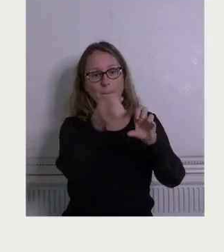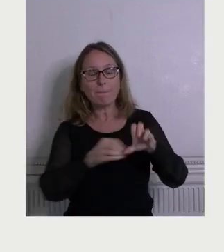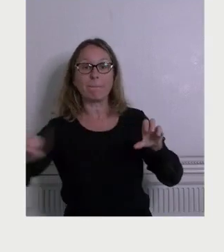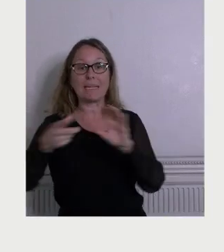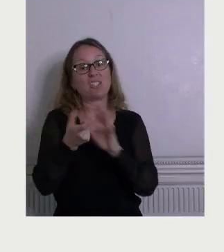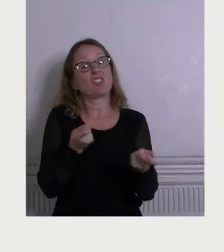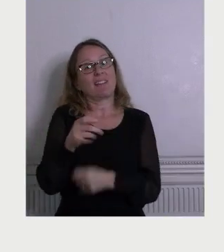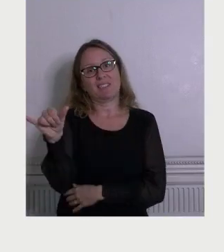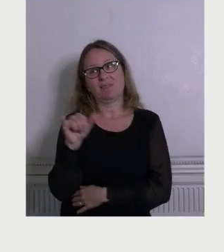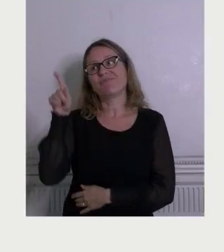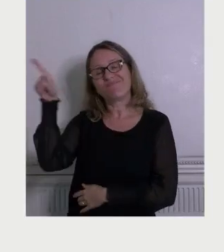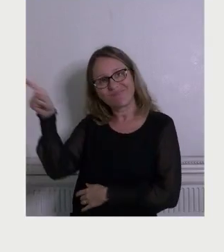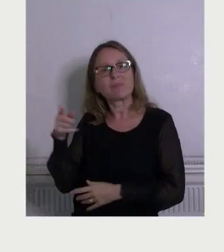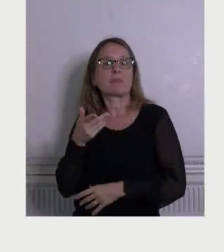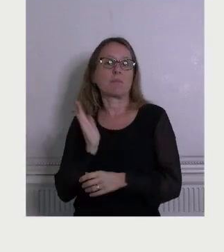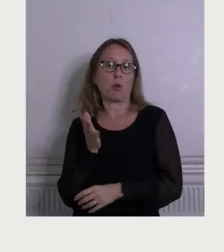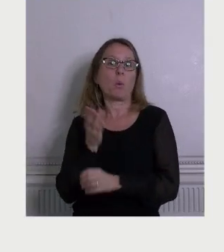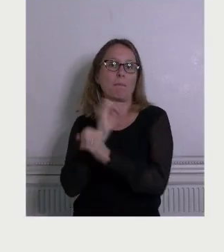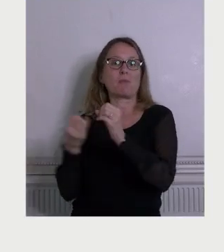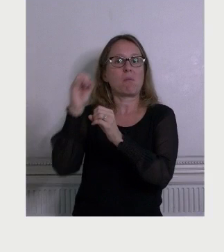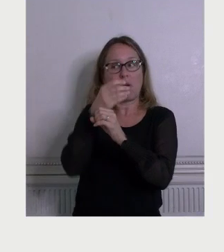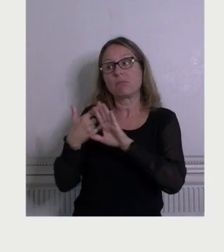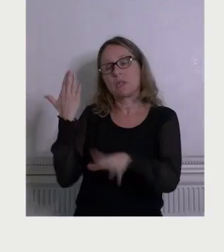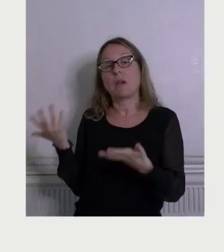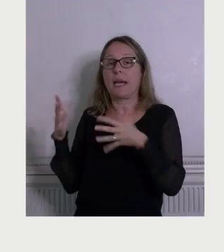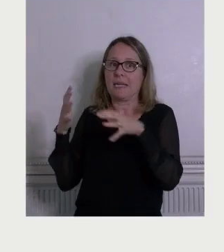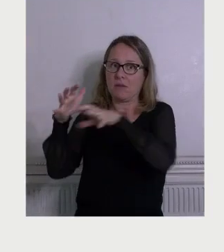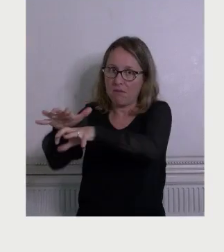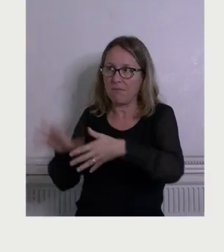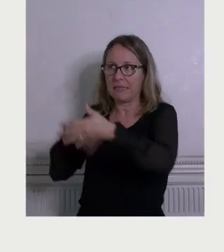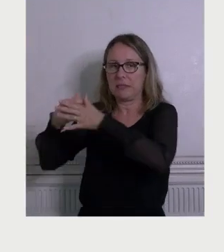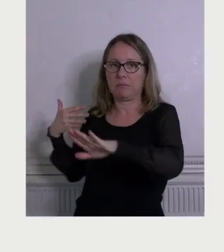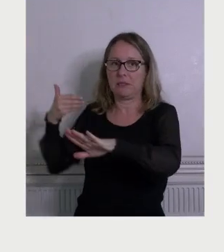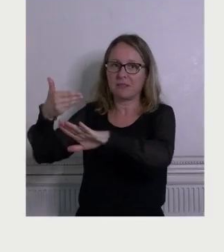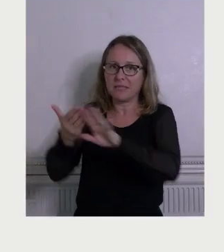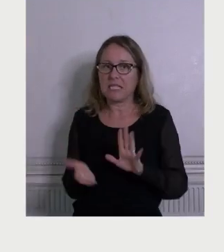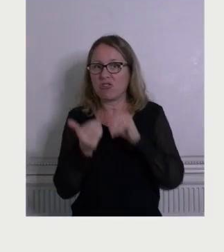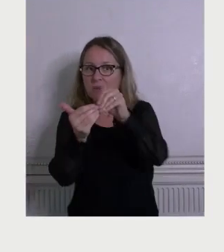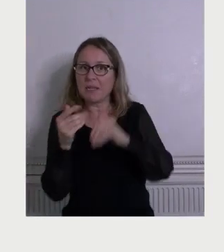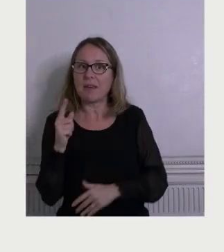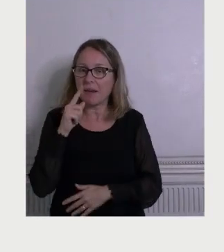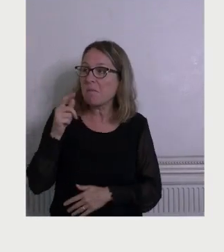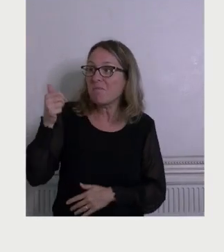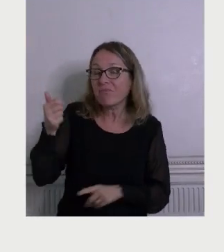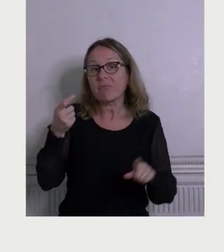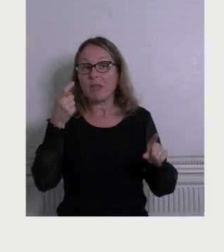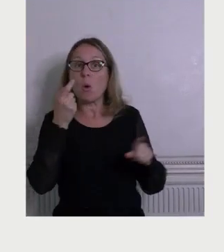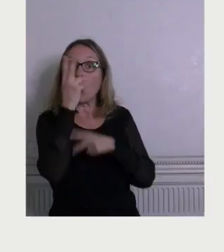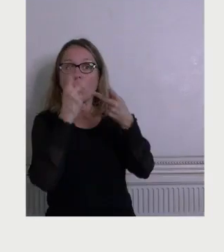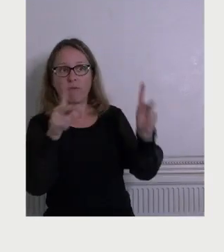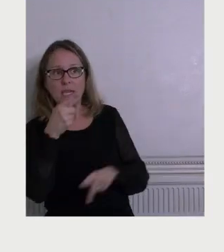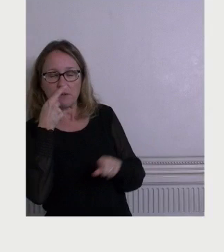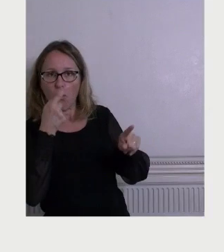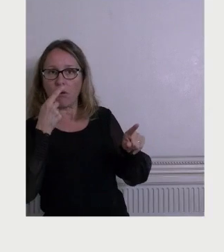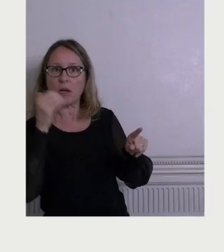à condition que le Covid, évidemment, nous laisse un peu plus tranquilles. Mais il faut impérativement limiter le recours au numérique. Cela passe aussi par l'extinction automatique